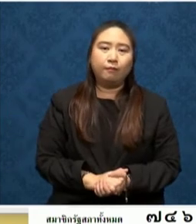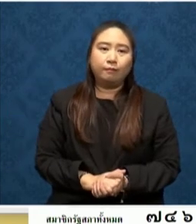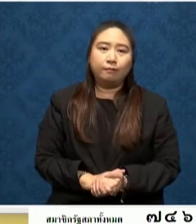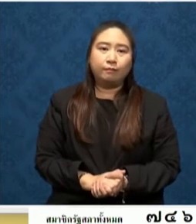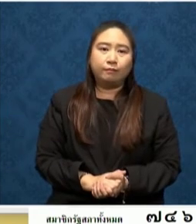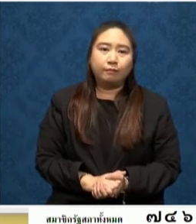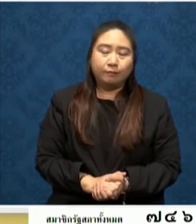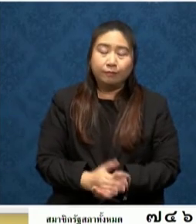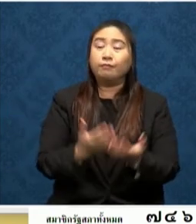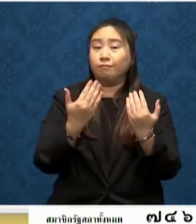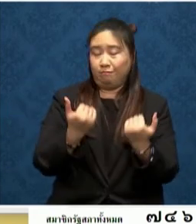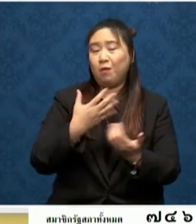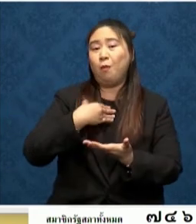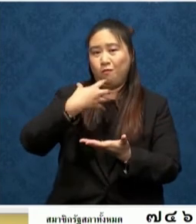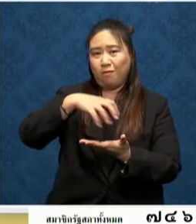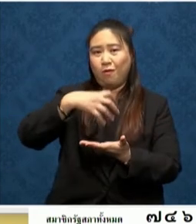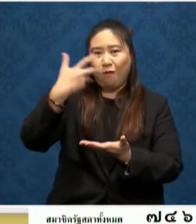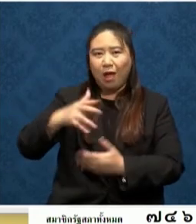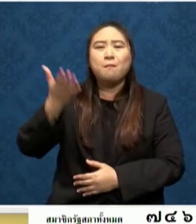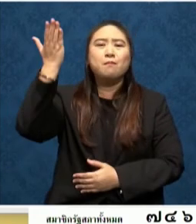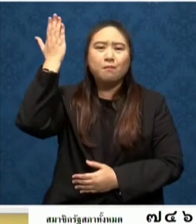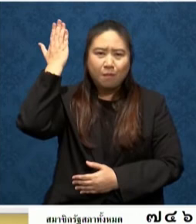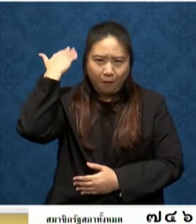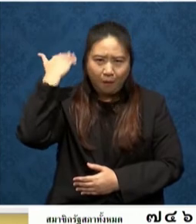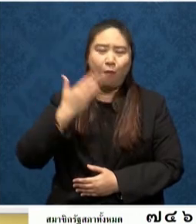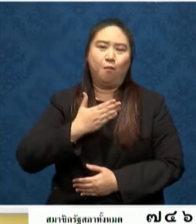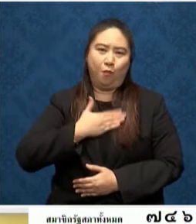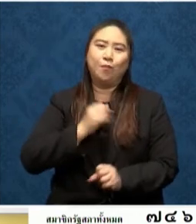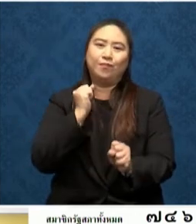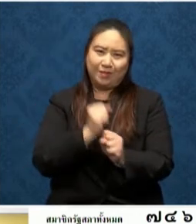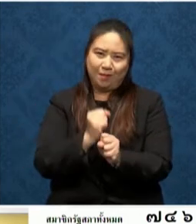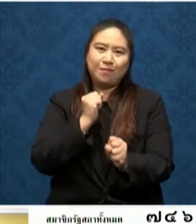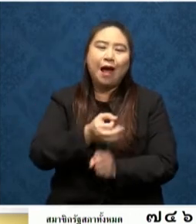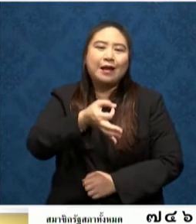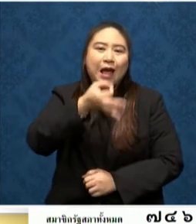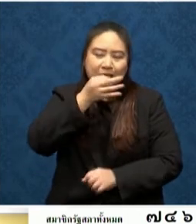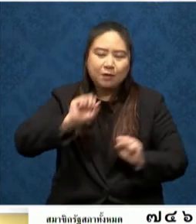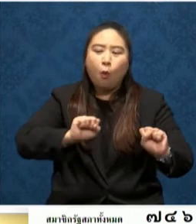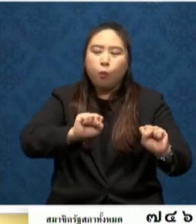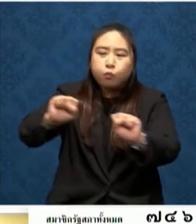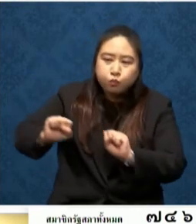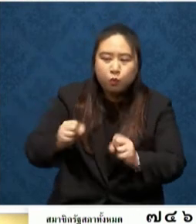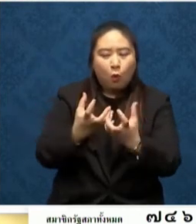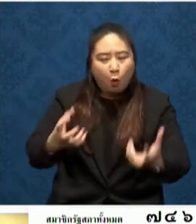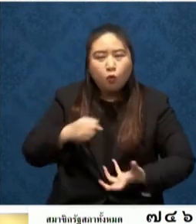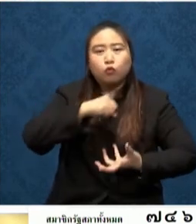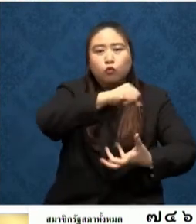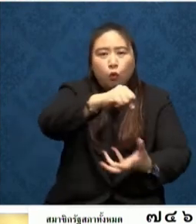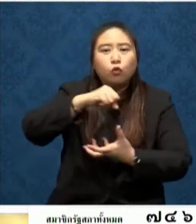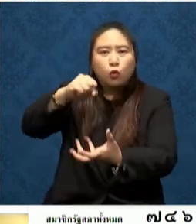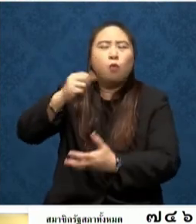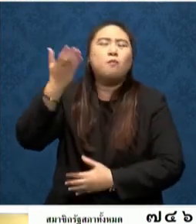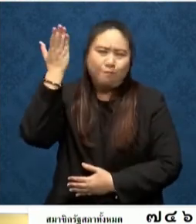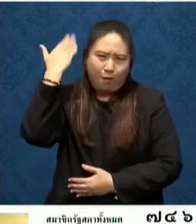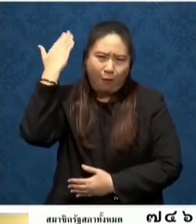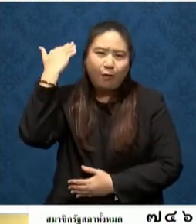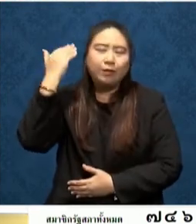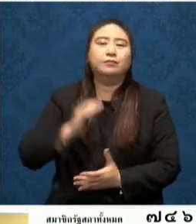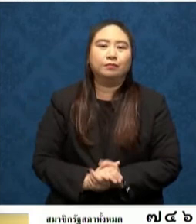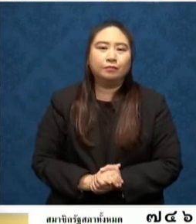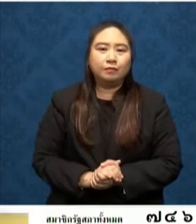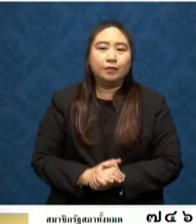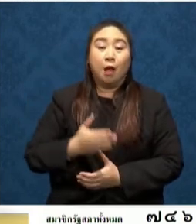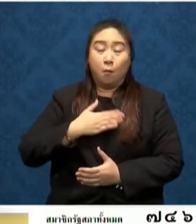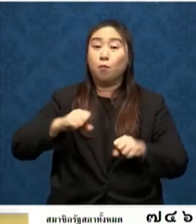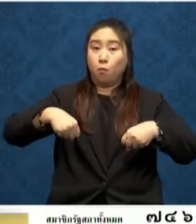อยทผมไดเล่าไปครจำพัธานวาผมก็เคยเป็หนึ่งในRider เคยประกอบอาชีพนี้มาก่อนทจะมาเป็นสอสอ.ตอนผมขับ Motor